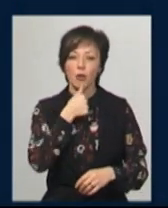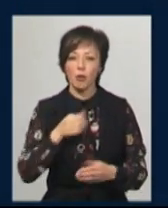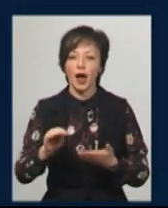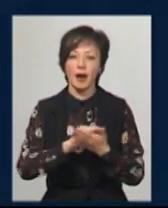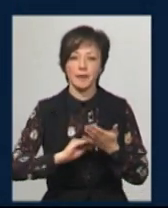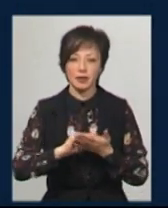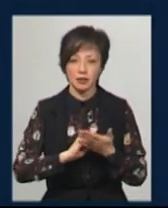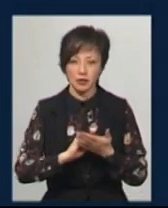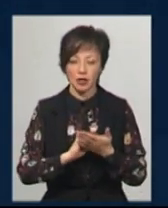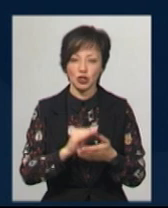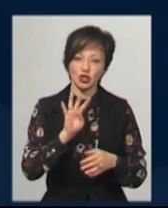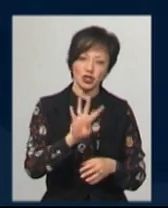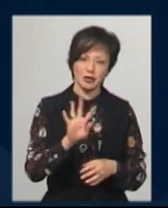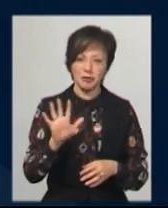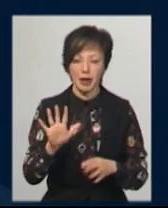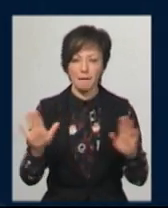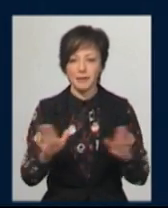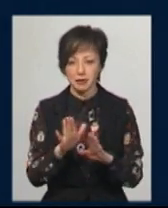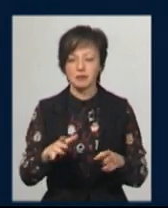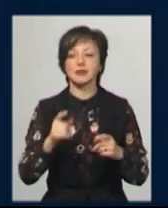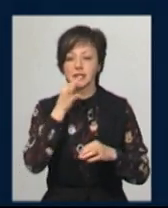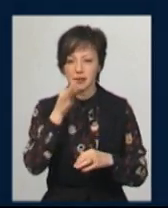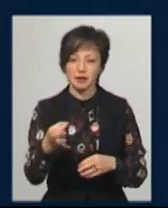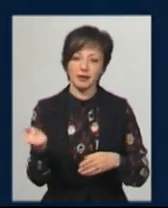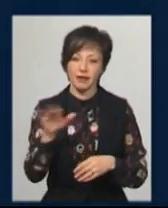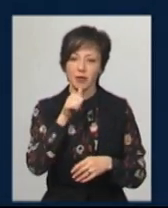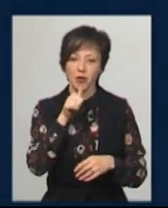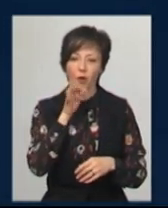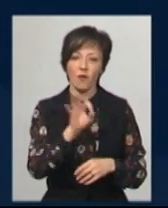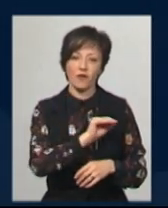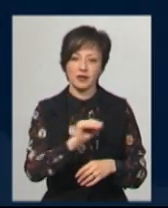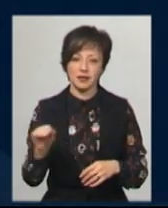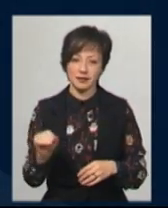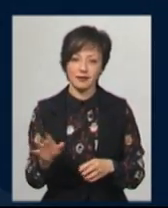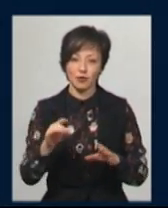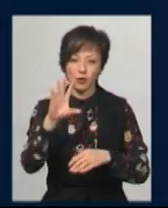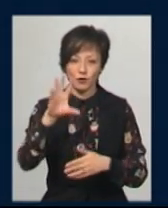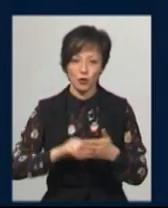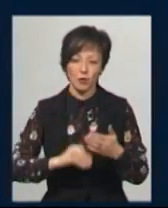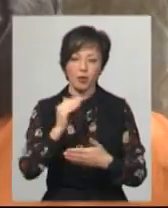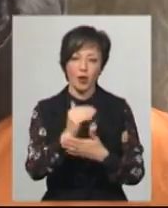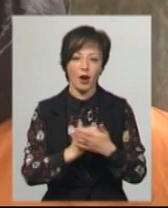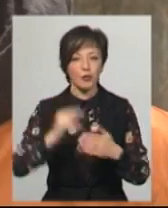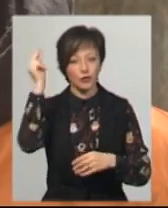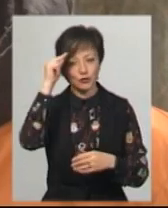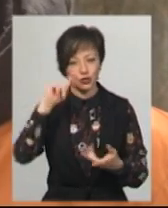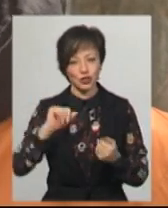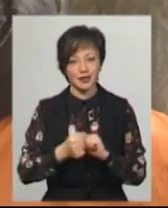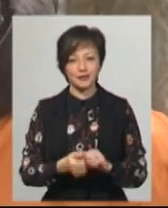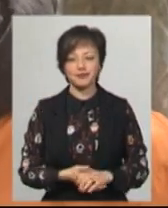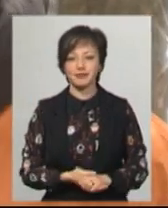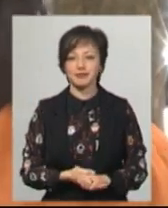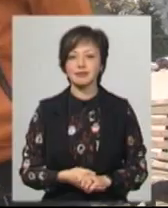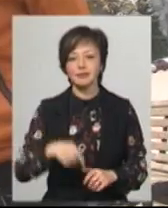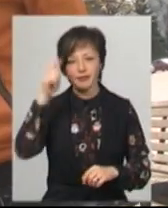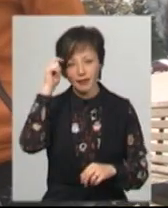грали 4 чи 5 пісень. І після п'ятої пісні ми вже сказали: "Давай пробувати офіційно та всю програму вчити". Сергій зізнається,